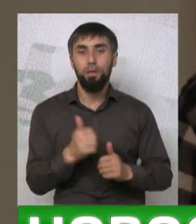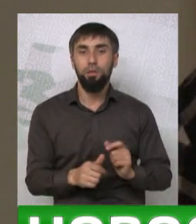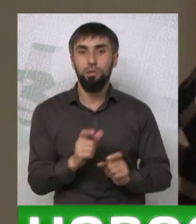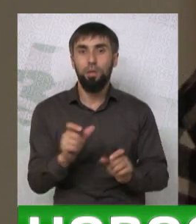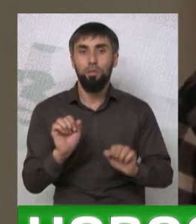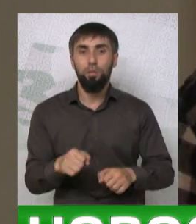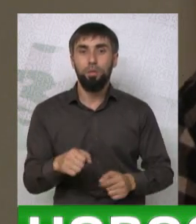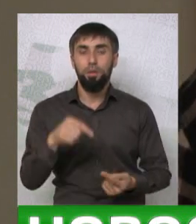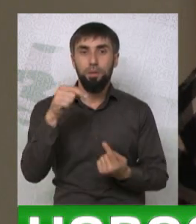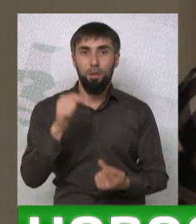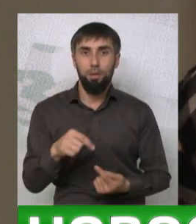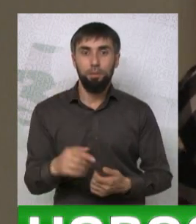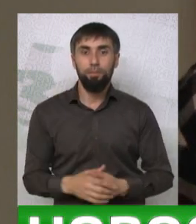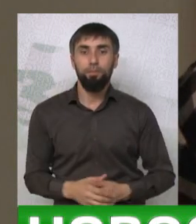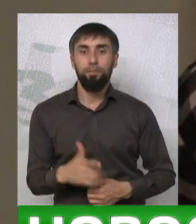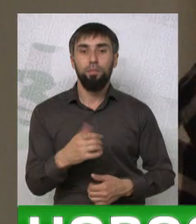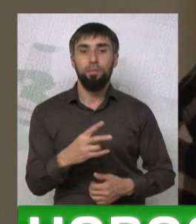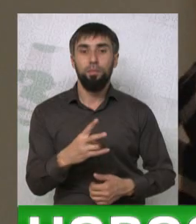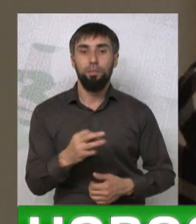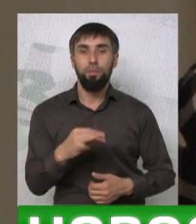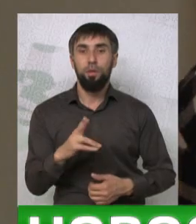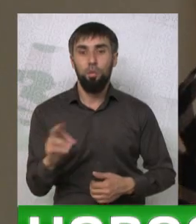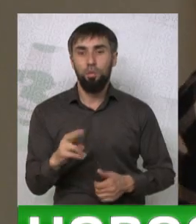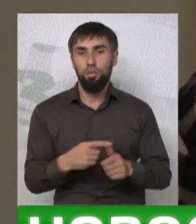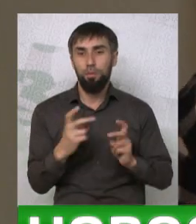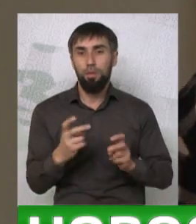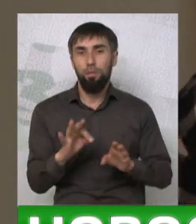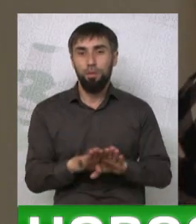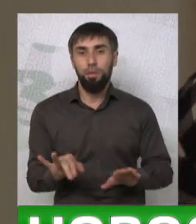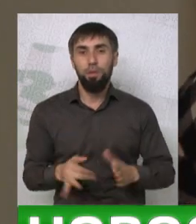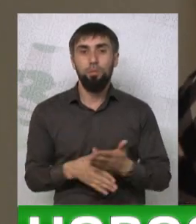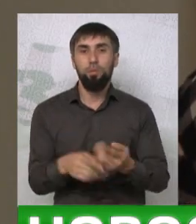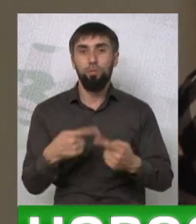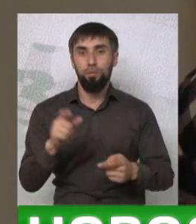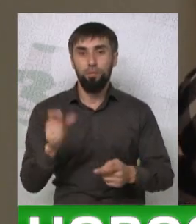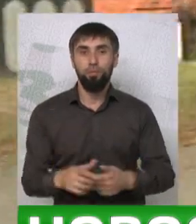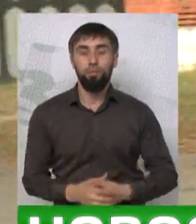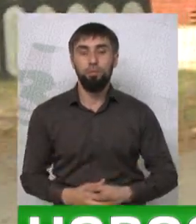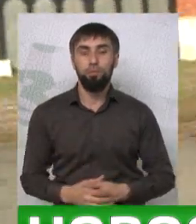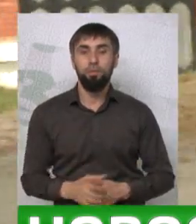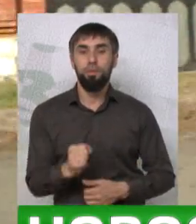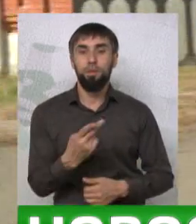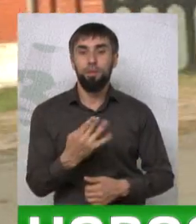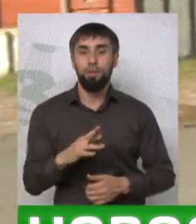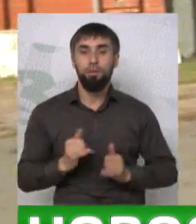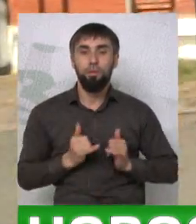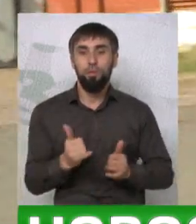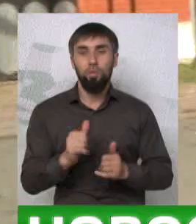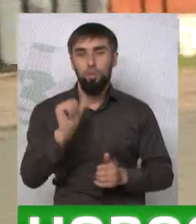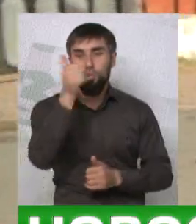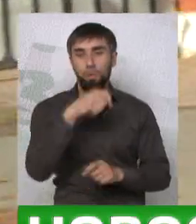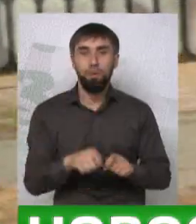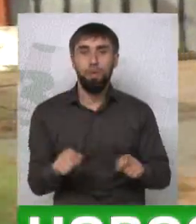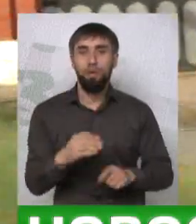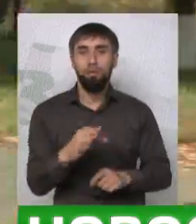человек может совпасть с генетическим кодом и вот так вот помочь другому человеку. Акция приурочена к годовщине